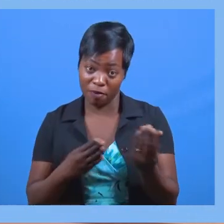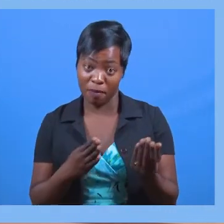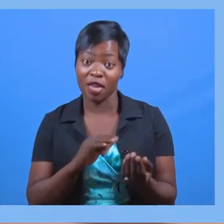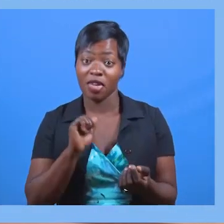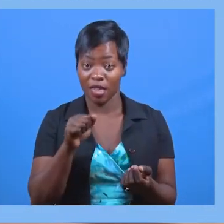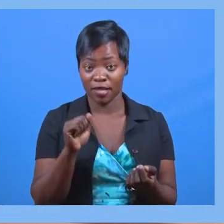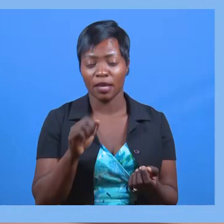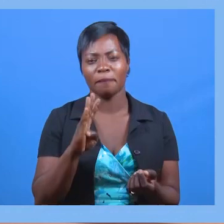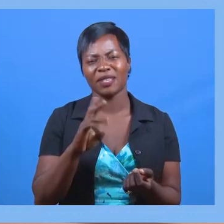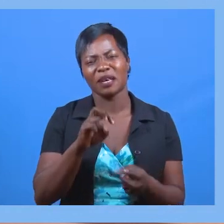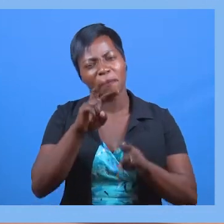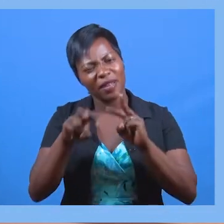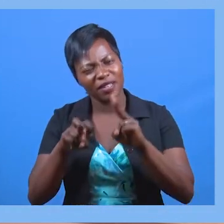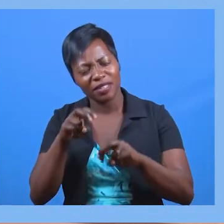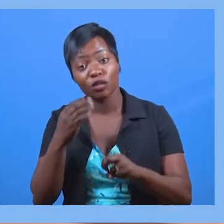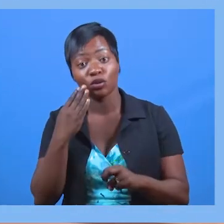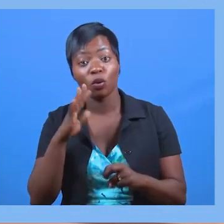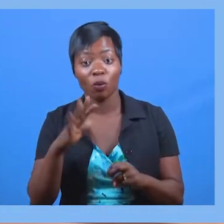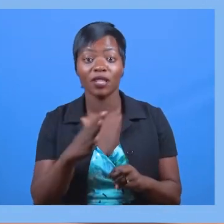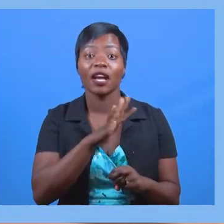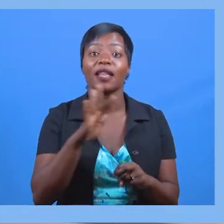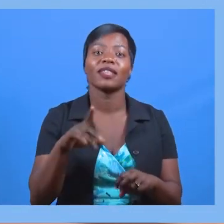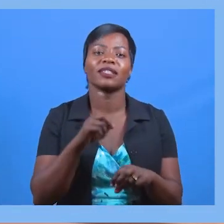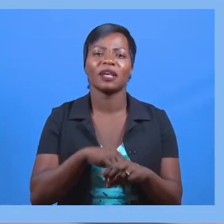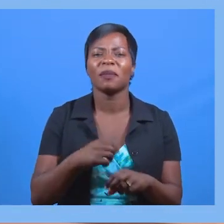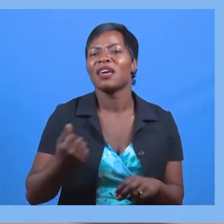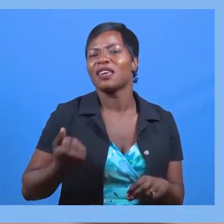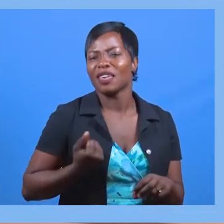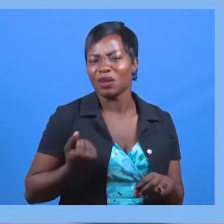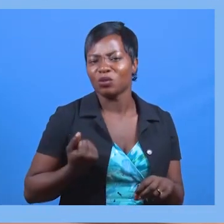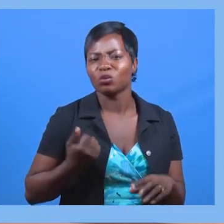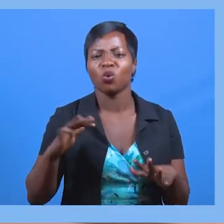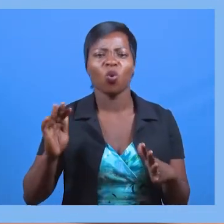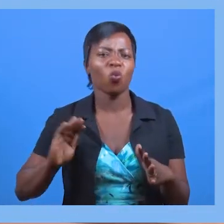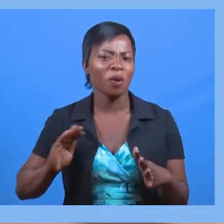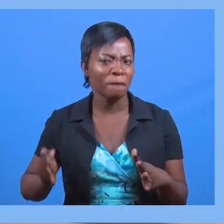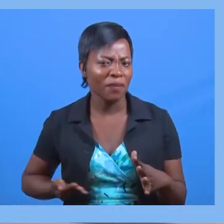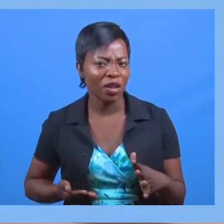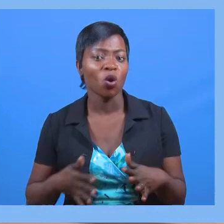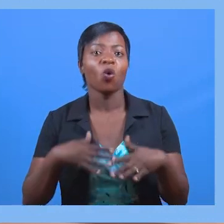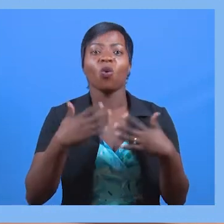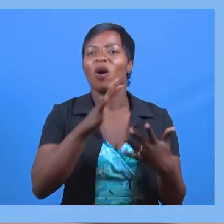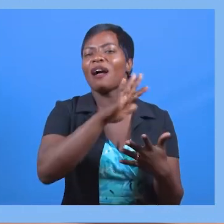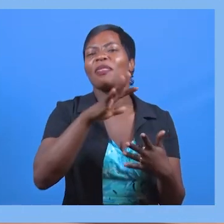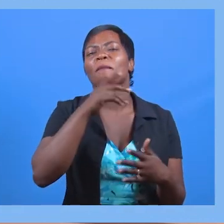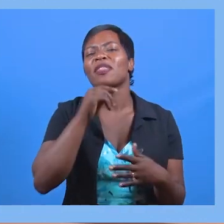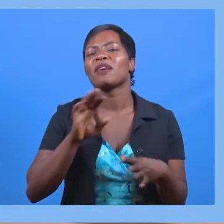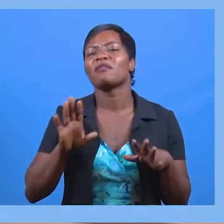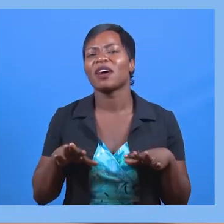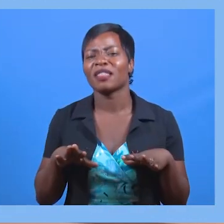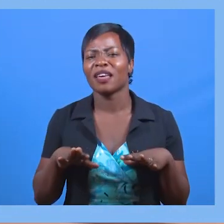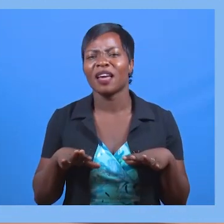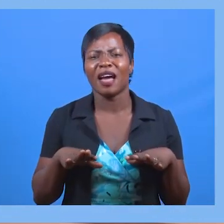kuti vana vechidiki, vangave vasikana vangave vakomana nevamwe vechikuru, vana baba nana mai,